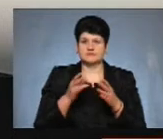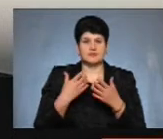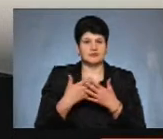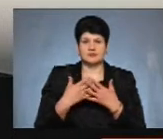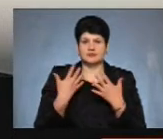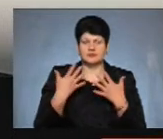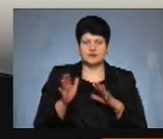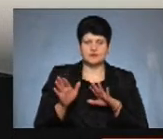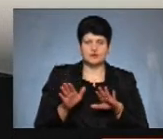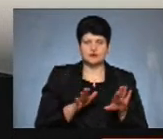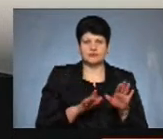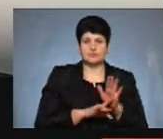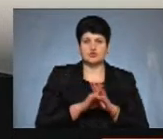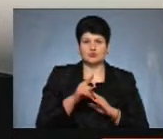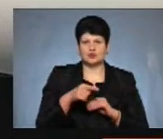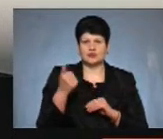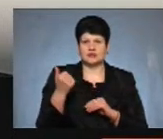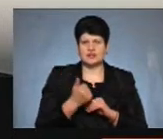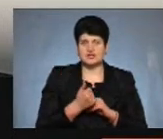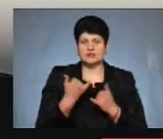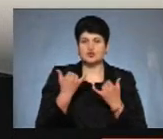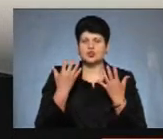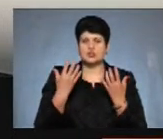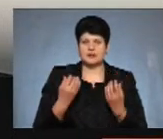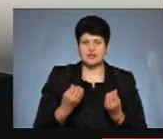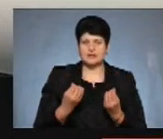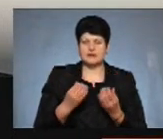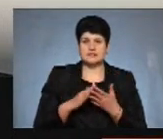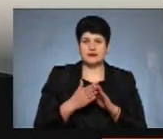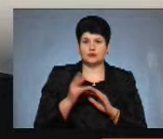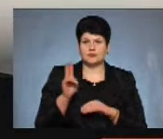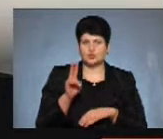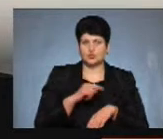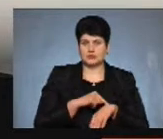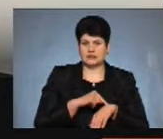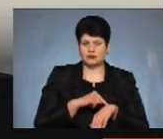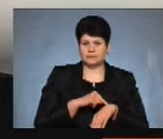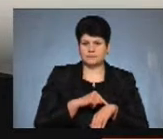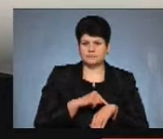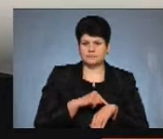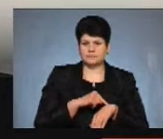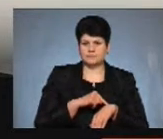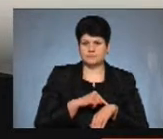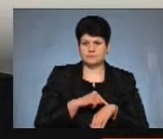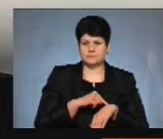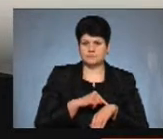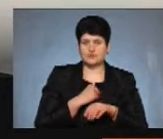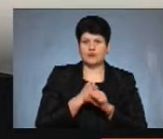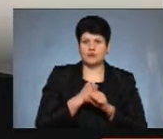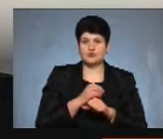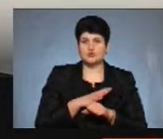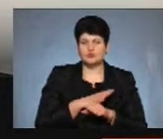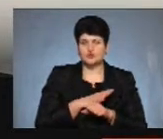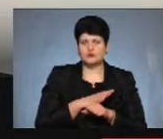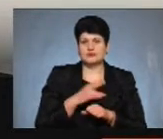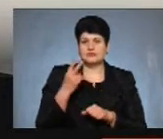на початок цього тижня, і на сьогоднішній день станом на 2-ту годину в роботі було